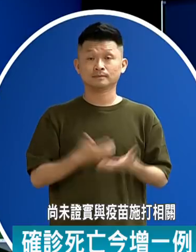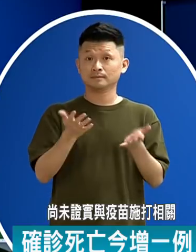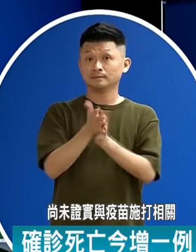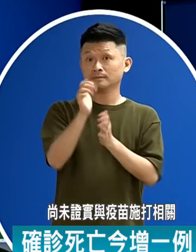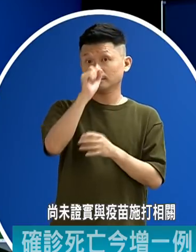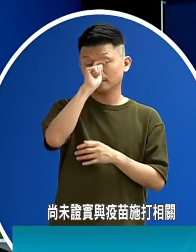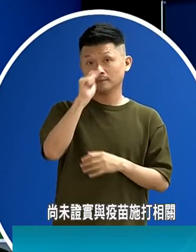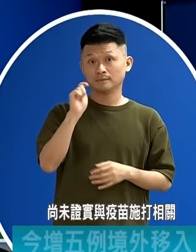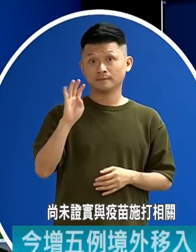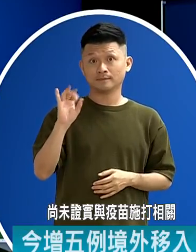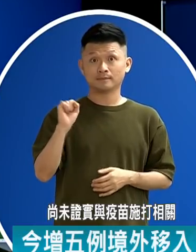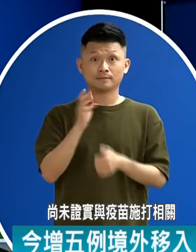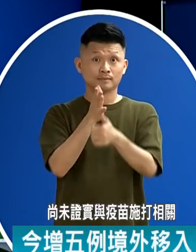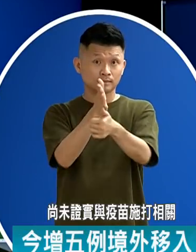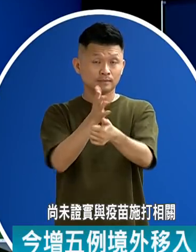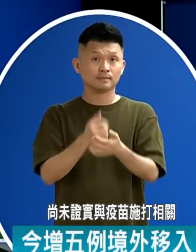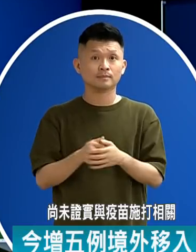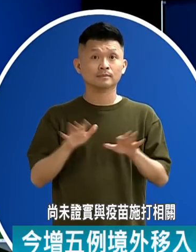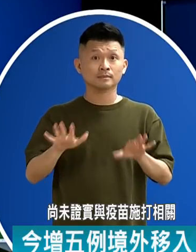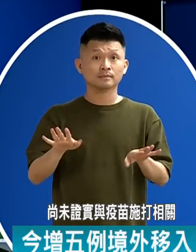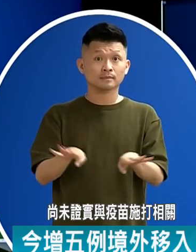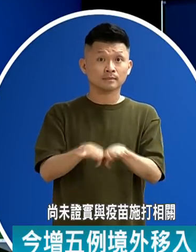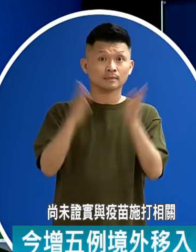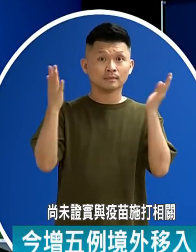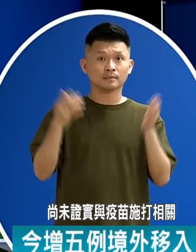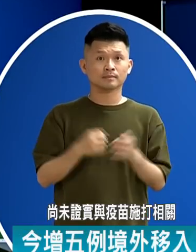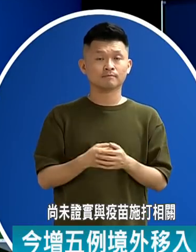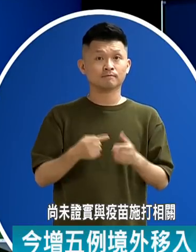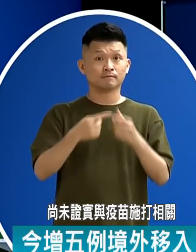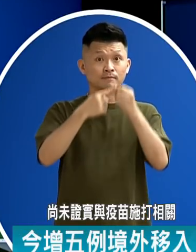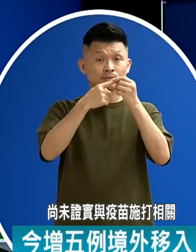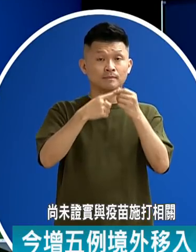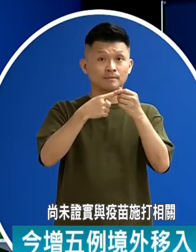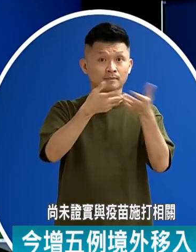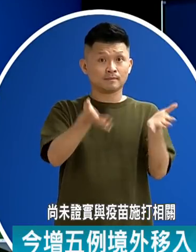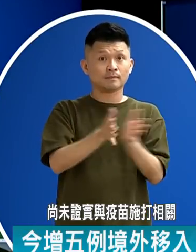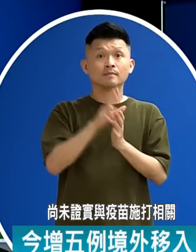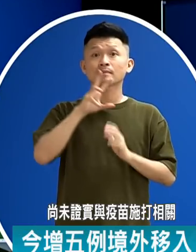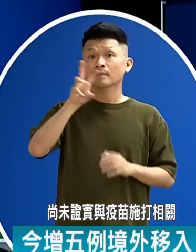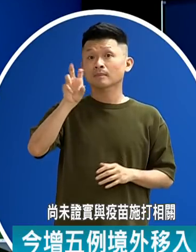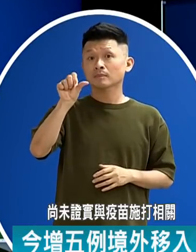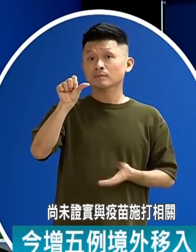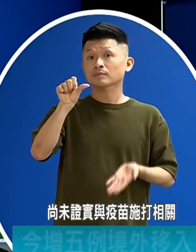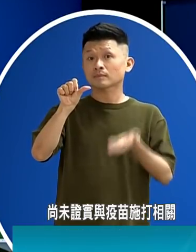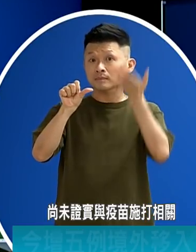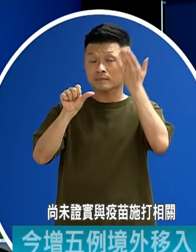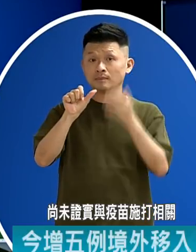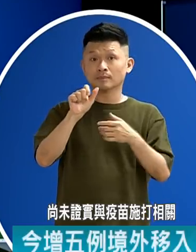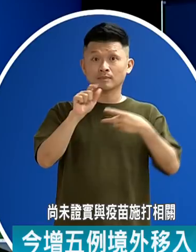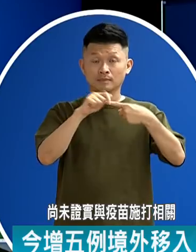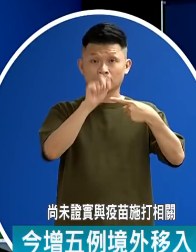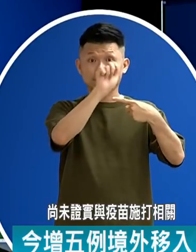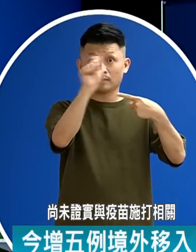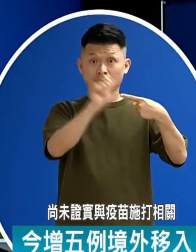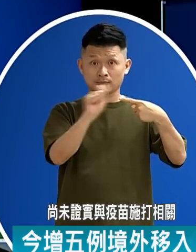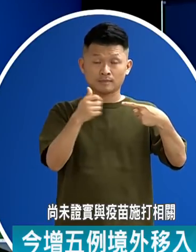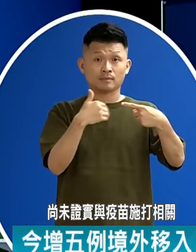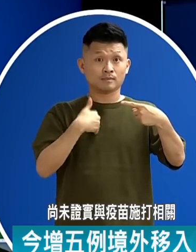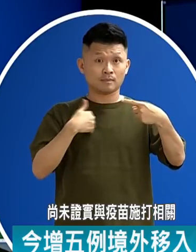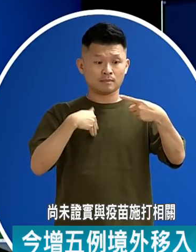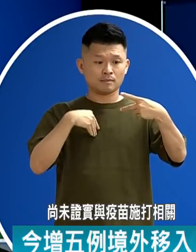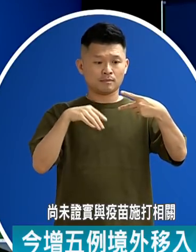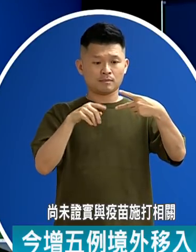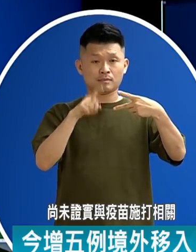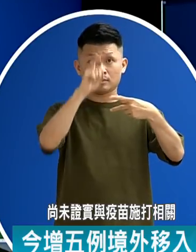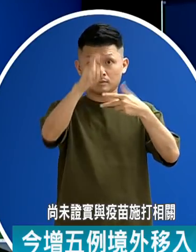部长好 ，TVBS 提问，想请教一下，今天开始不少首批85岁以上打 AZ 的长者已经施打疫苗满10周，想请问